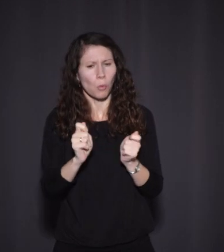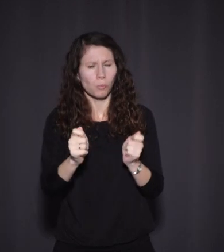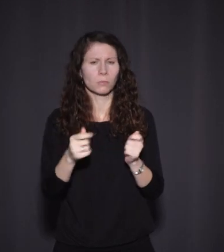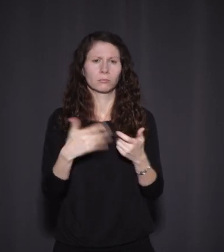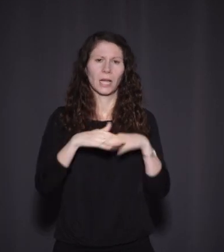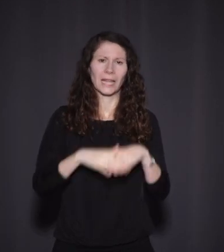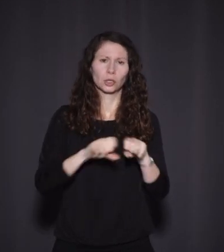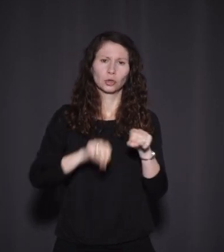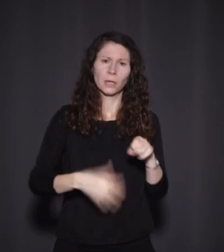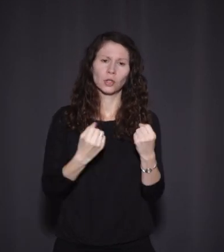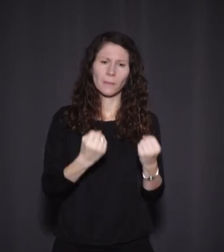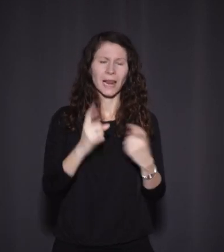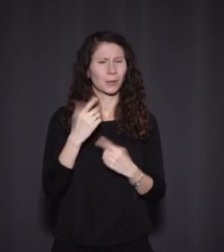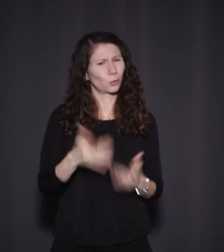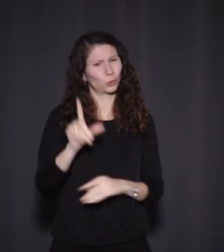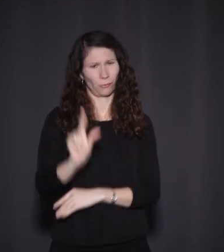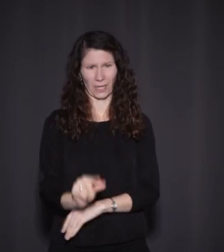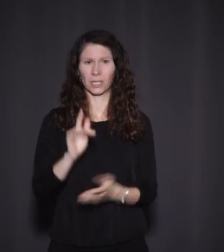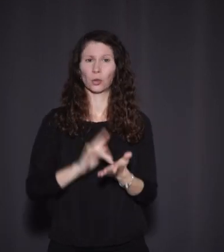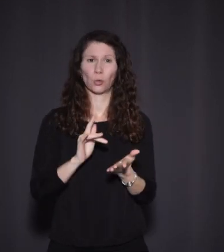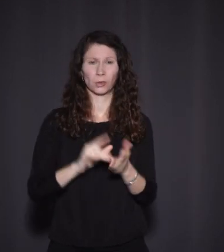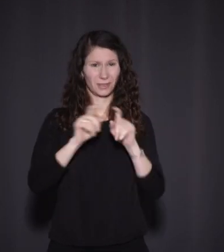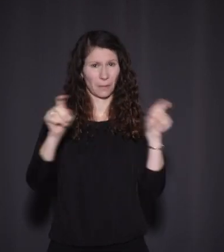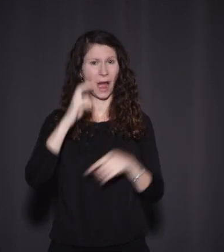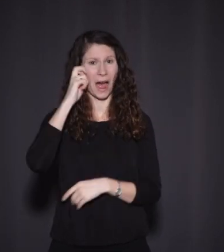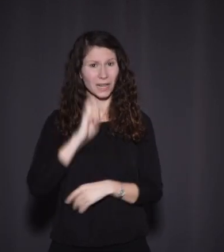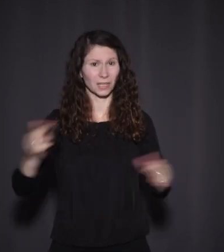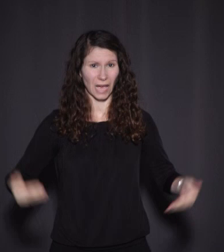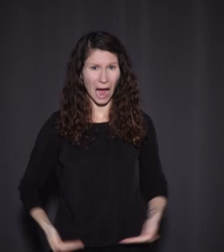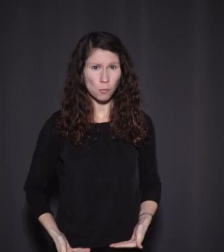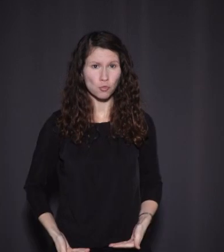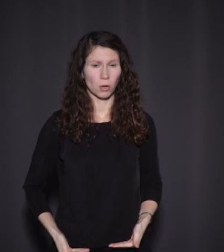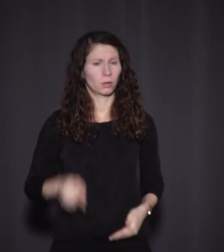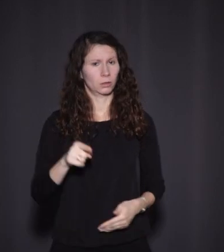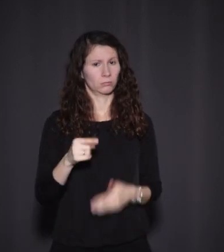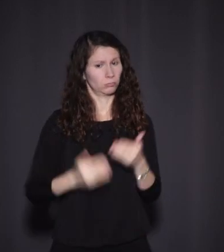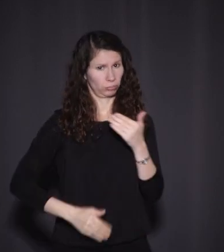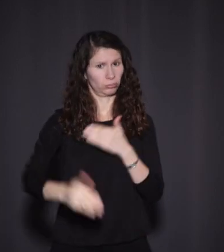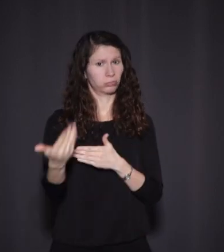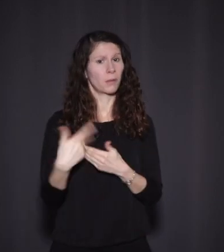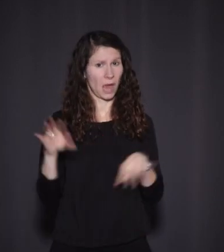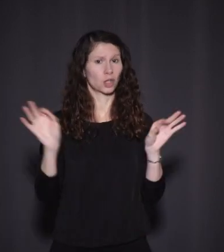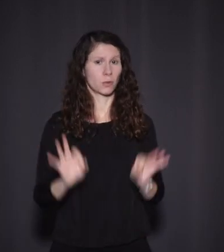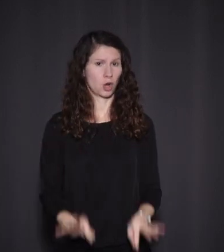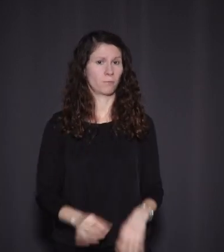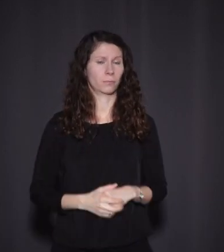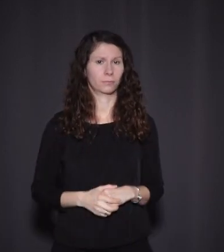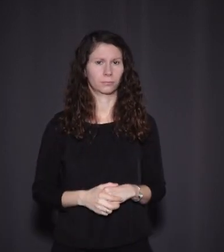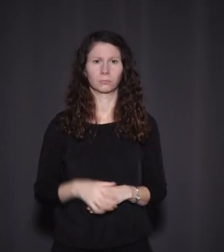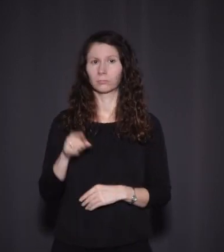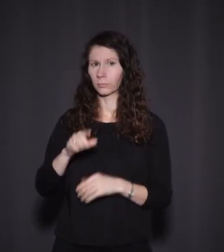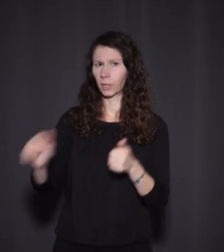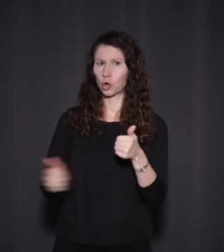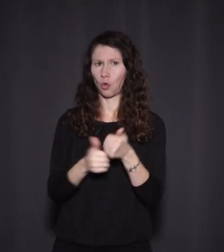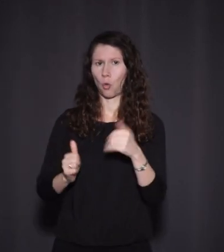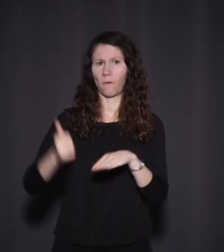zu wenig, weil im Ergebnis wird das Thema Altersarmut bei uns ein verstärktes Problem sein. Da werden Sie sich als Co-Vorsitzender